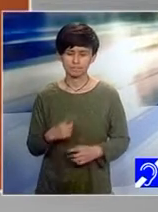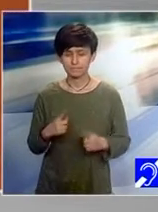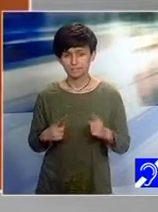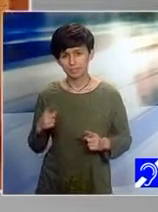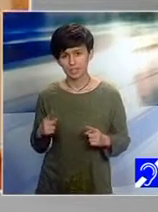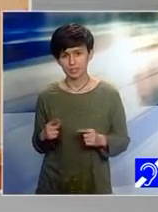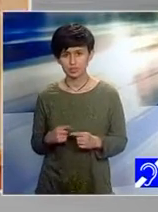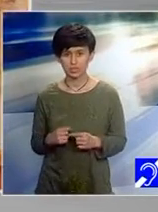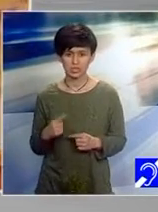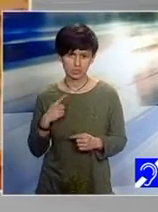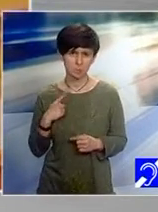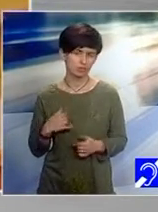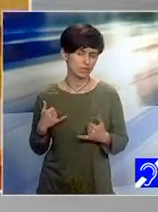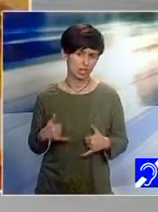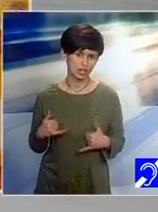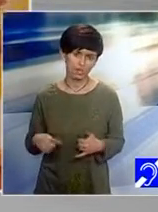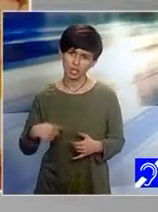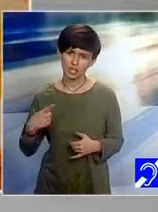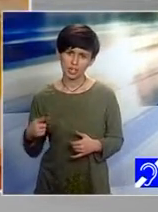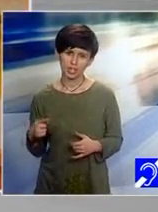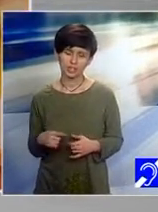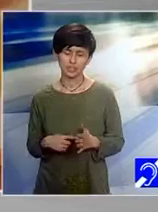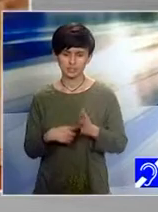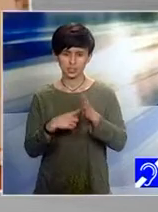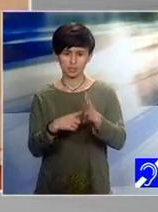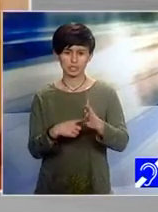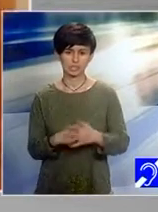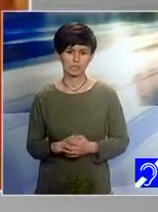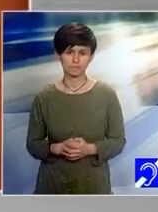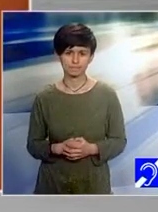de sorginte recentă. Emoție întotdeauna există,